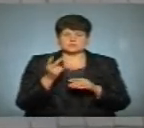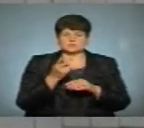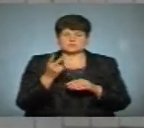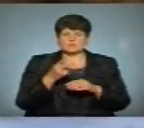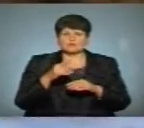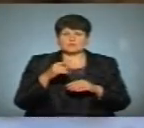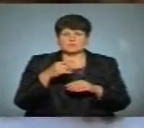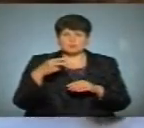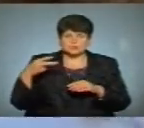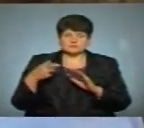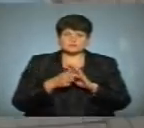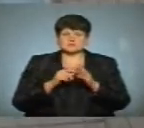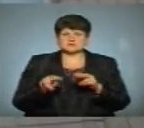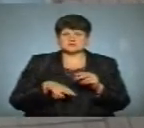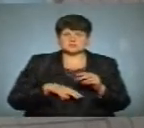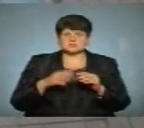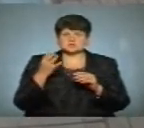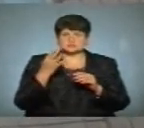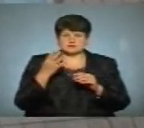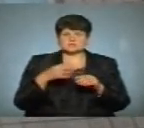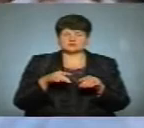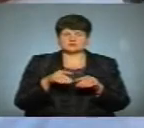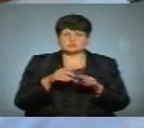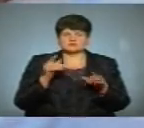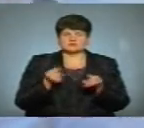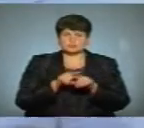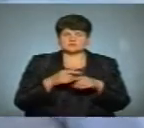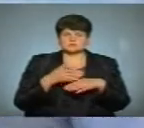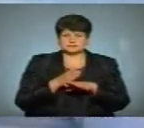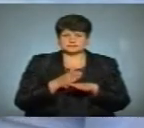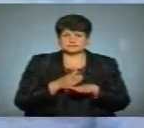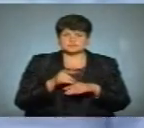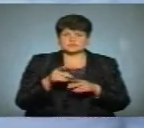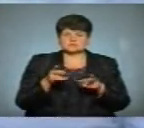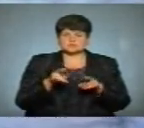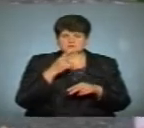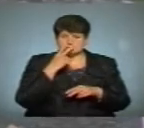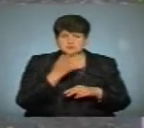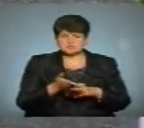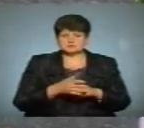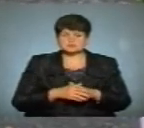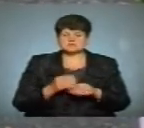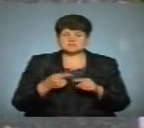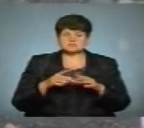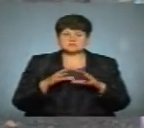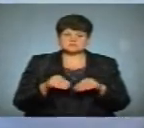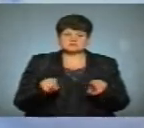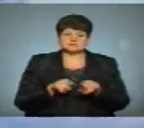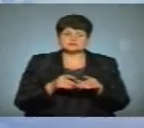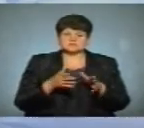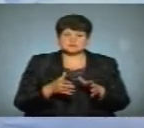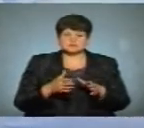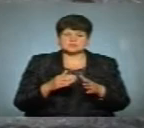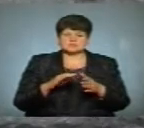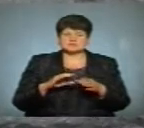директора і ось на четвертому поверсі шиба теж розбита, її прийдеться міняти. Те, що залишки ви бачите, це вже так, вже так. І цегла